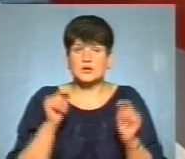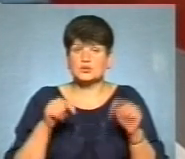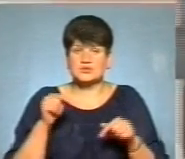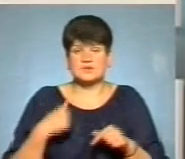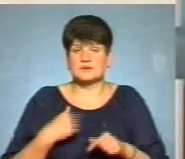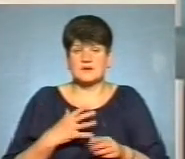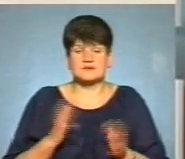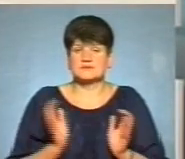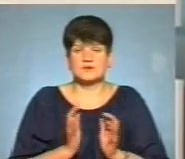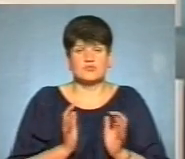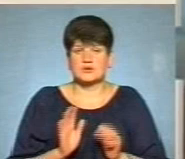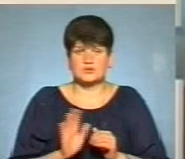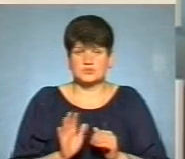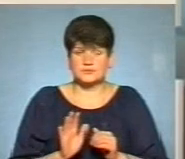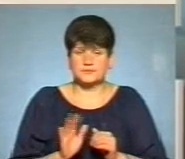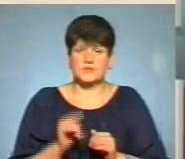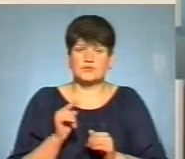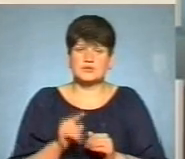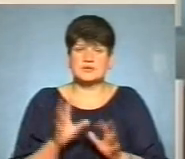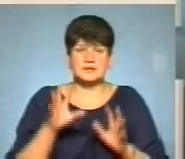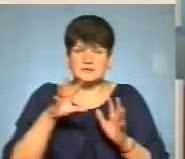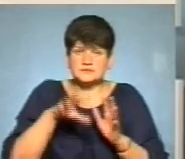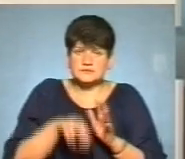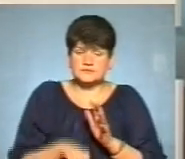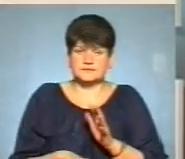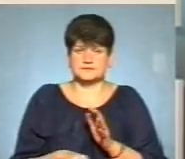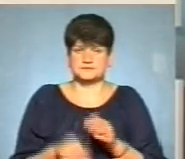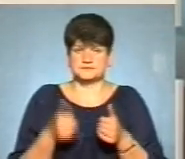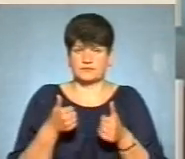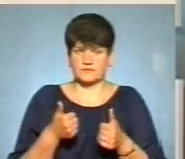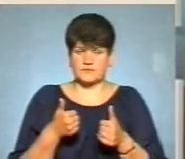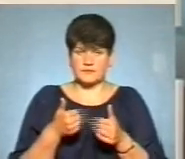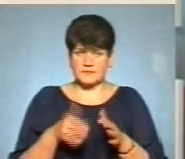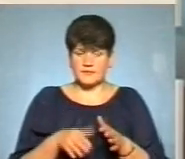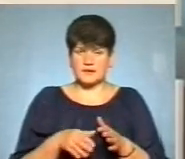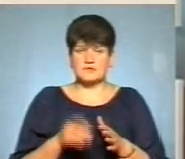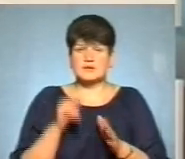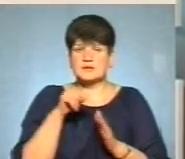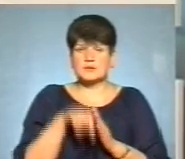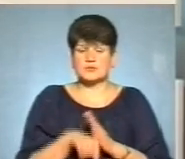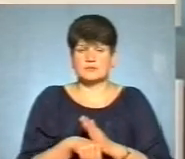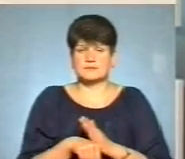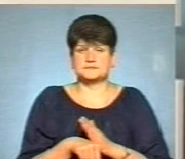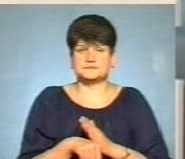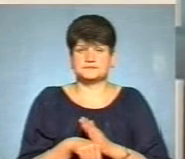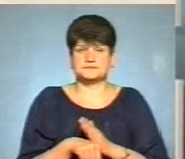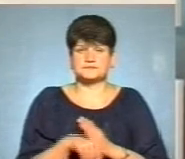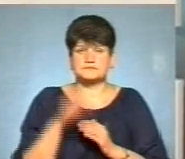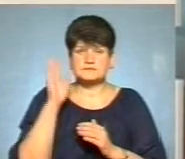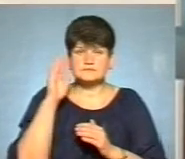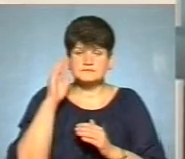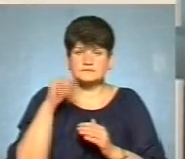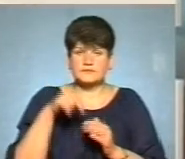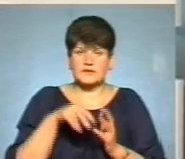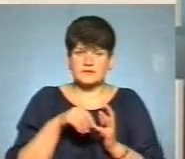обережуть від посушливих явищ, тому що вони не засвоїлися добре, вони не пішли в ґрунтові води і